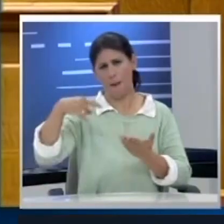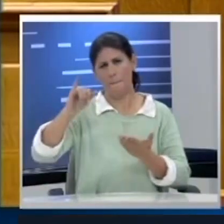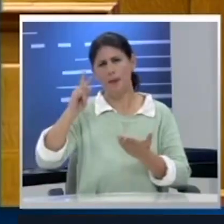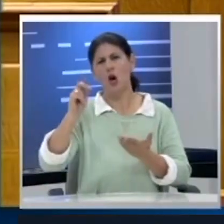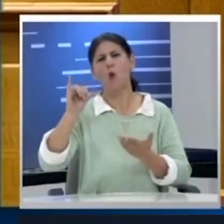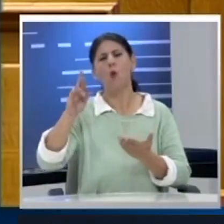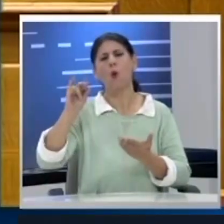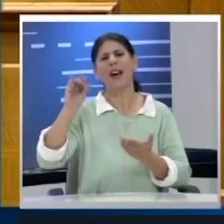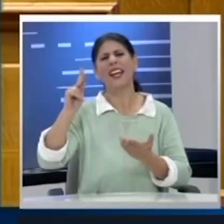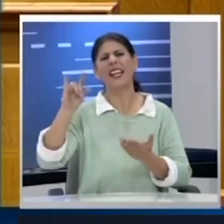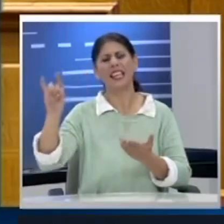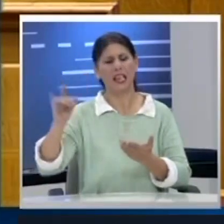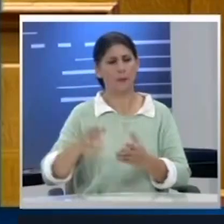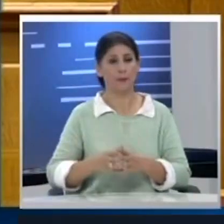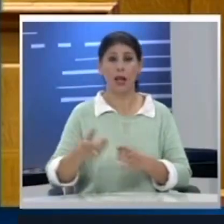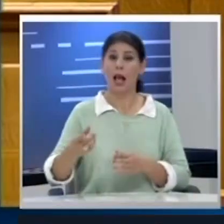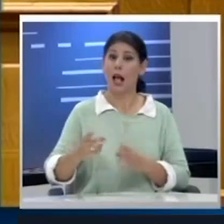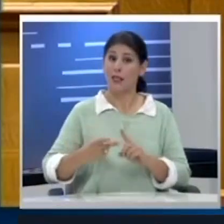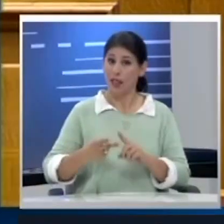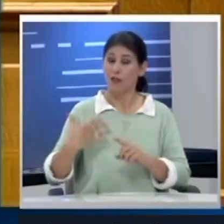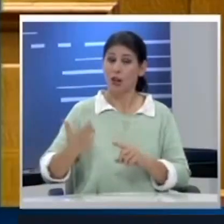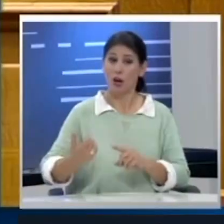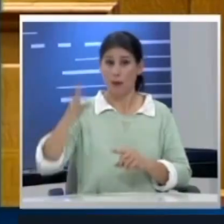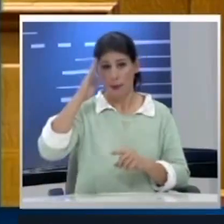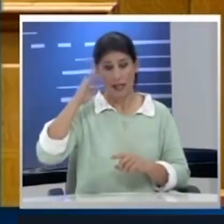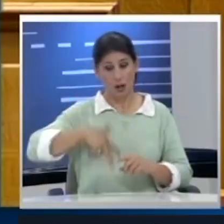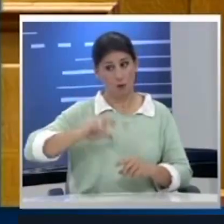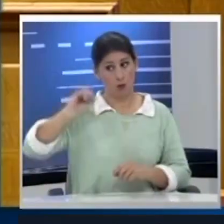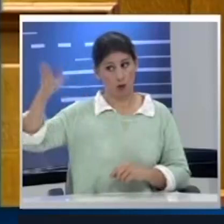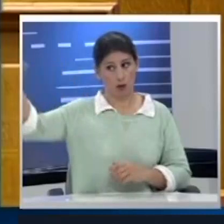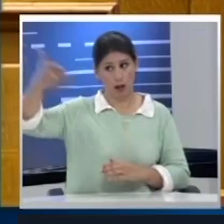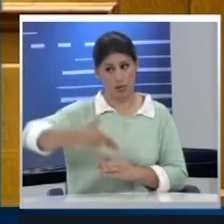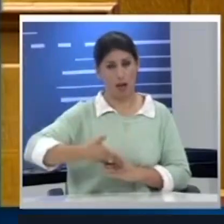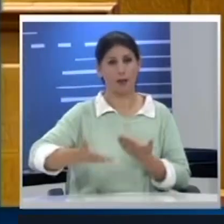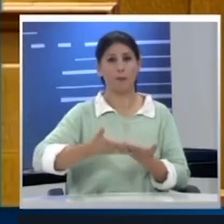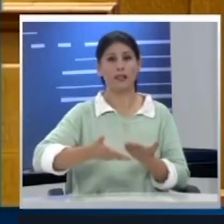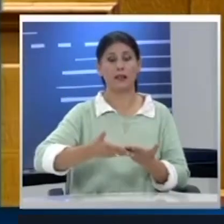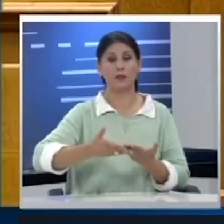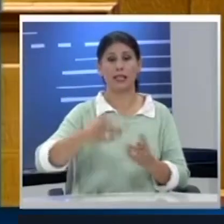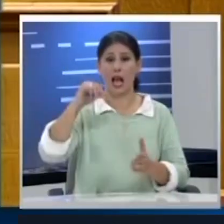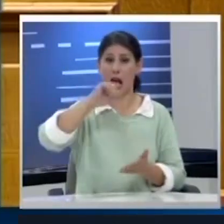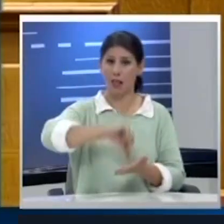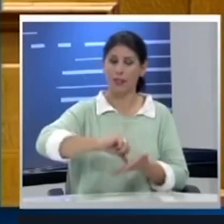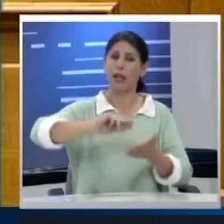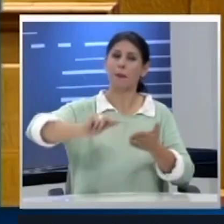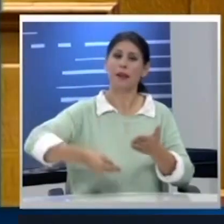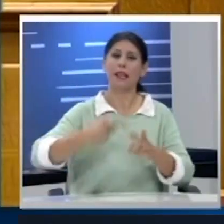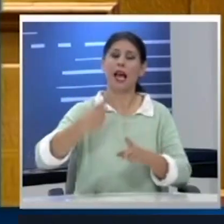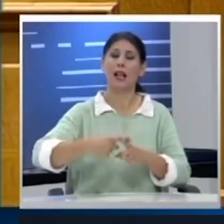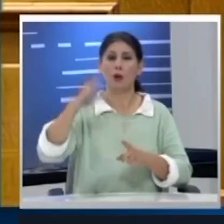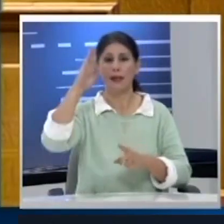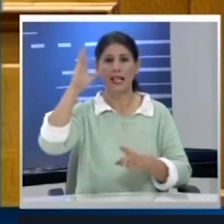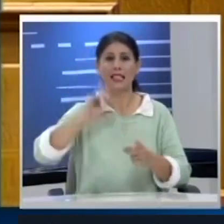τα απόνερα της επίσκεψης του Αμερικάνου Υπουργού Εξωτερικών στην Αθήνα, την υπογραφή της